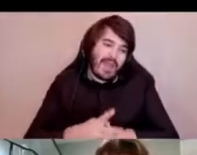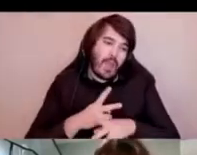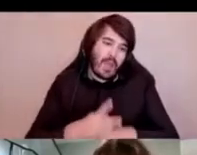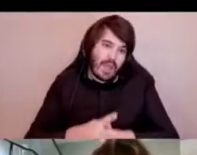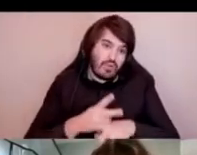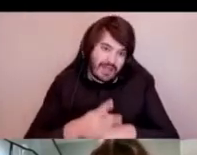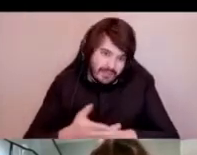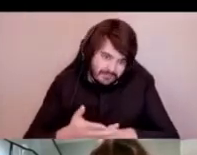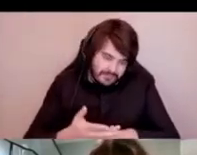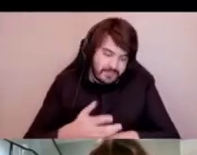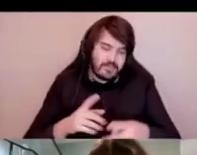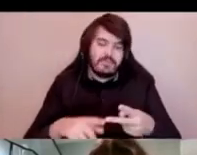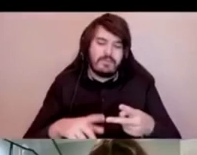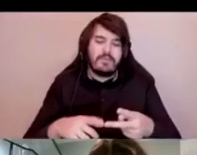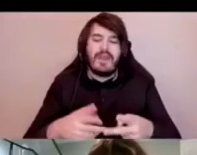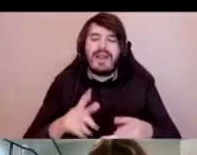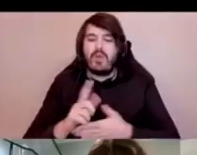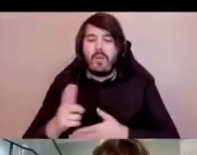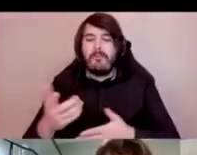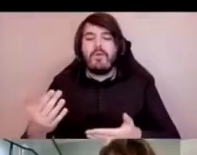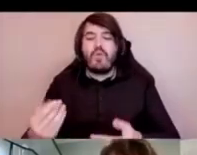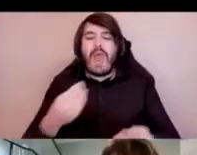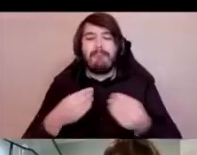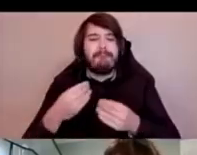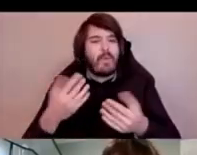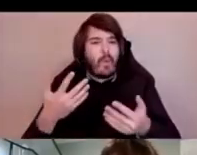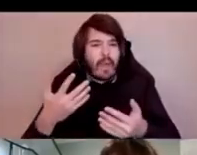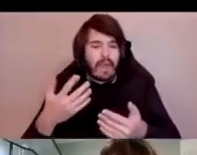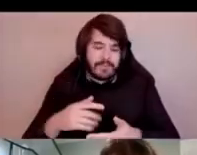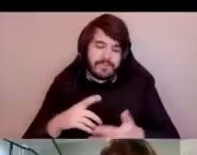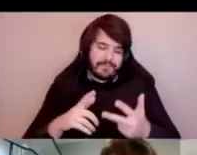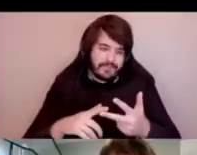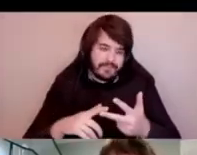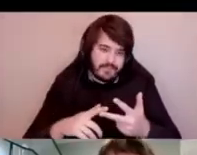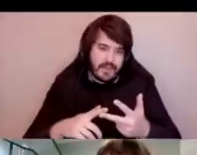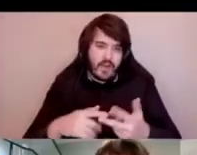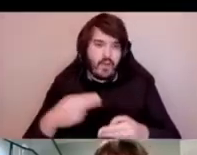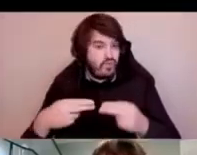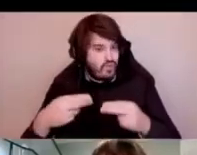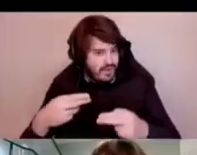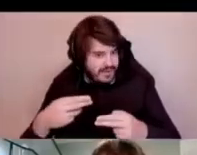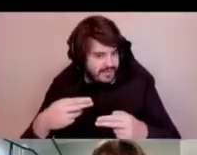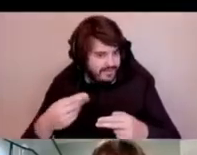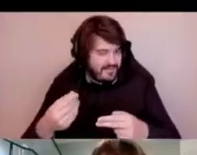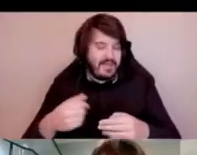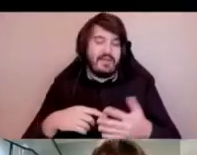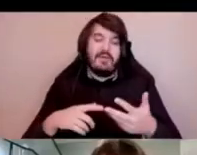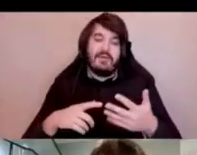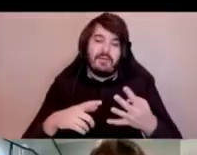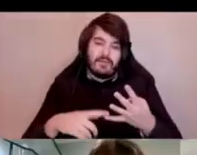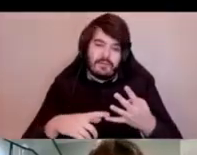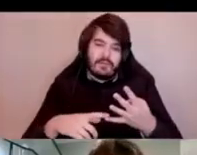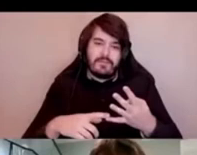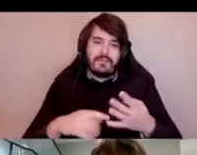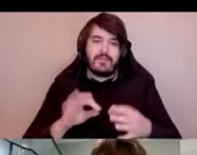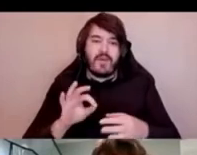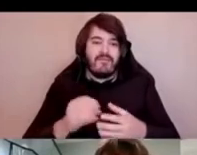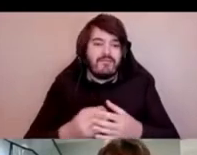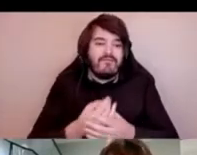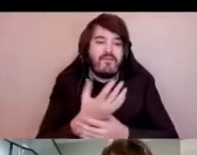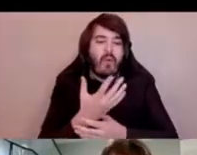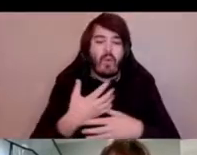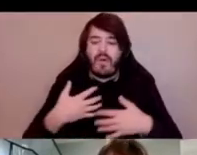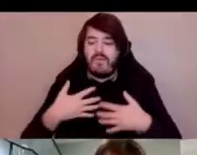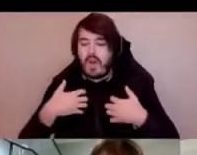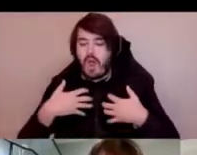Ensuite, nos besoins en légumes, notre budget, la faune et la flore existantes. Donc, faune,